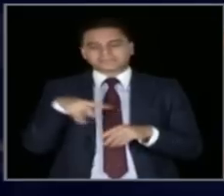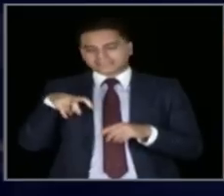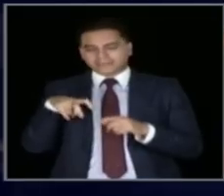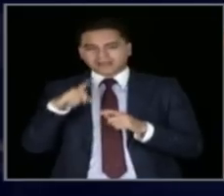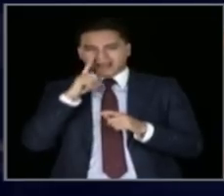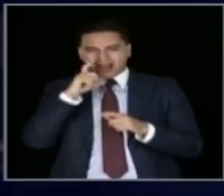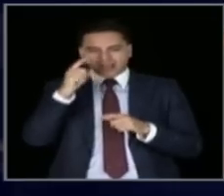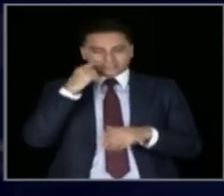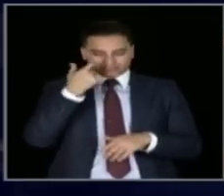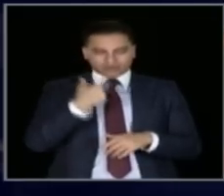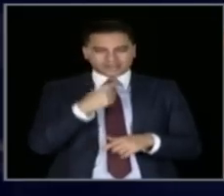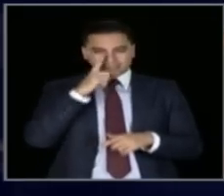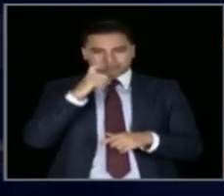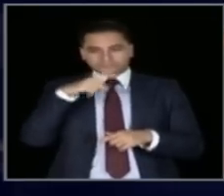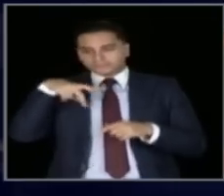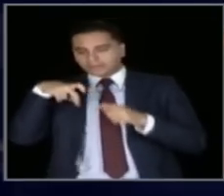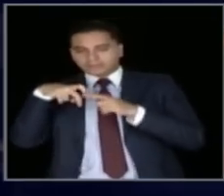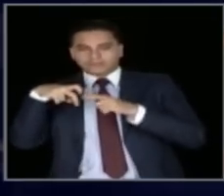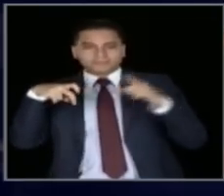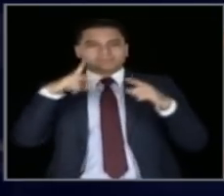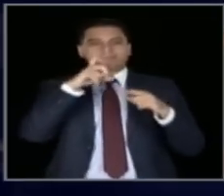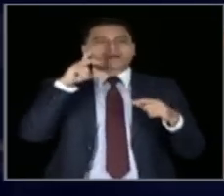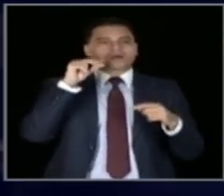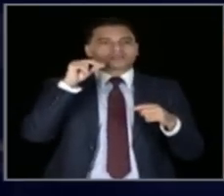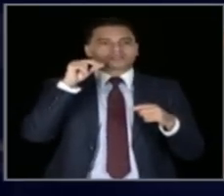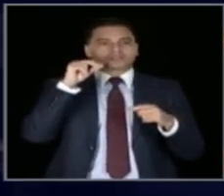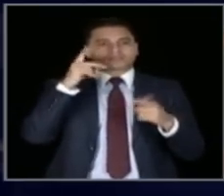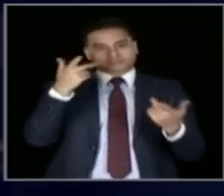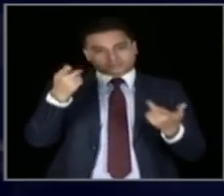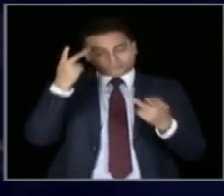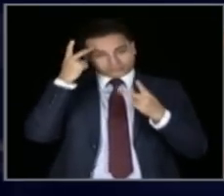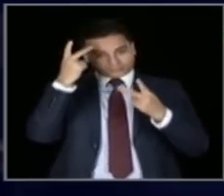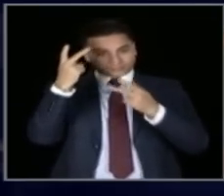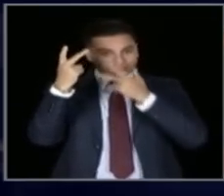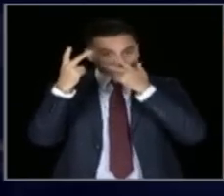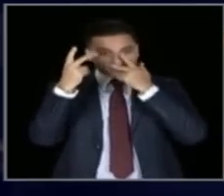ل 120 ديسيبل، فمتخيل الفرق؟